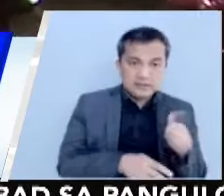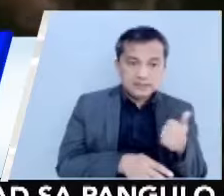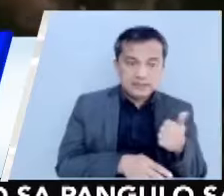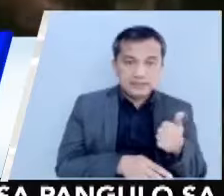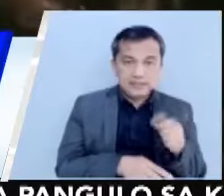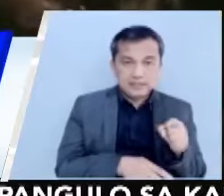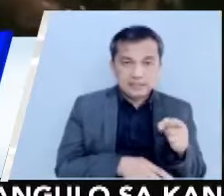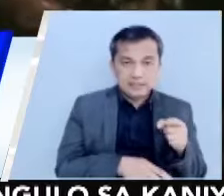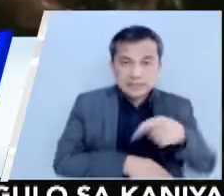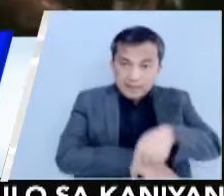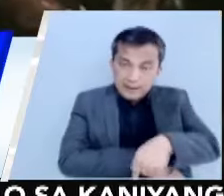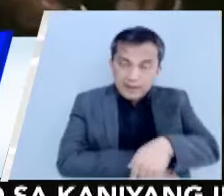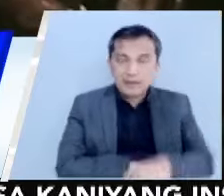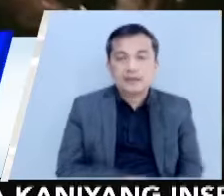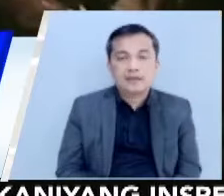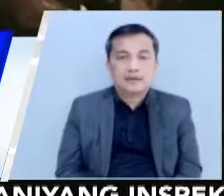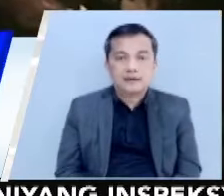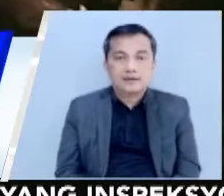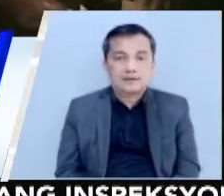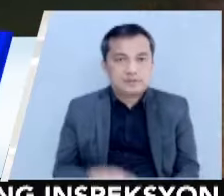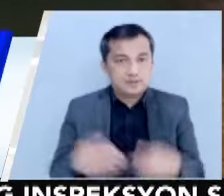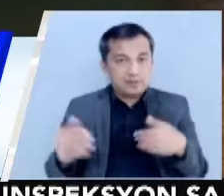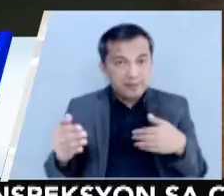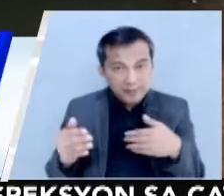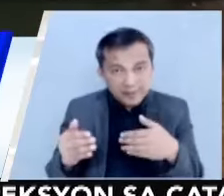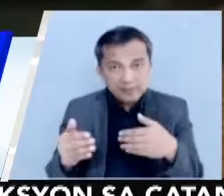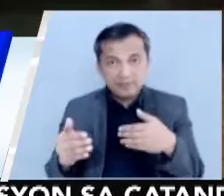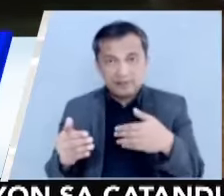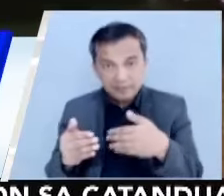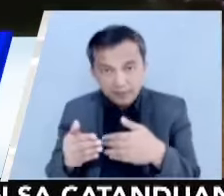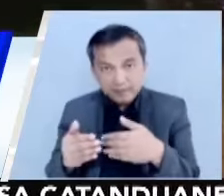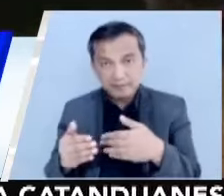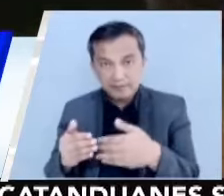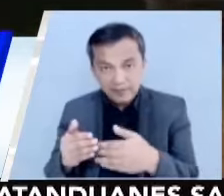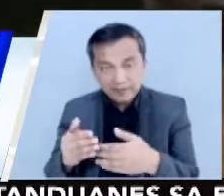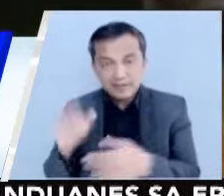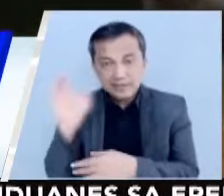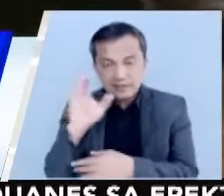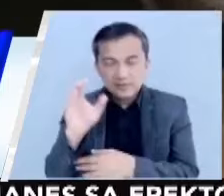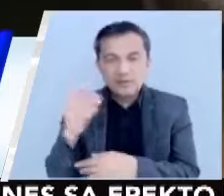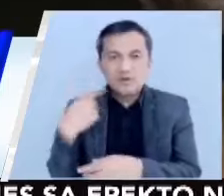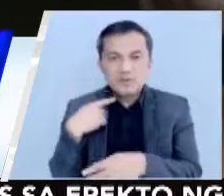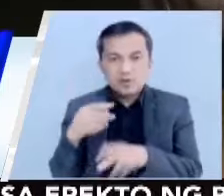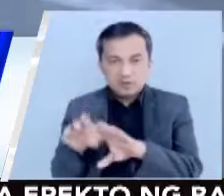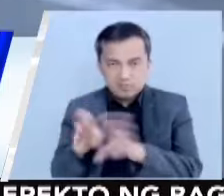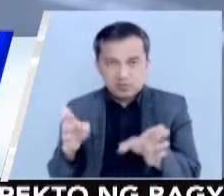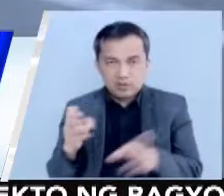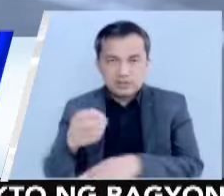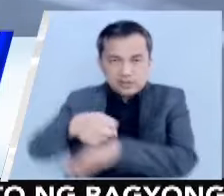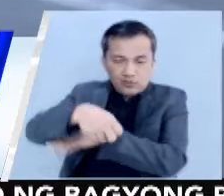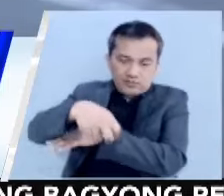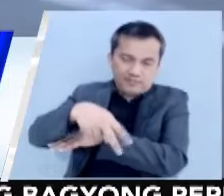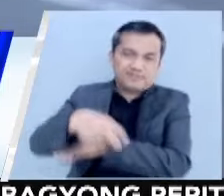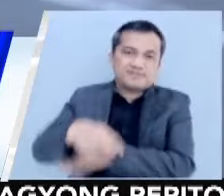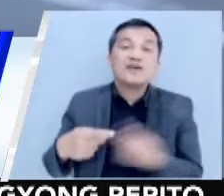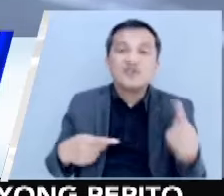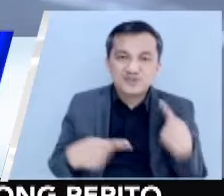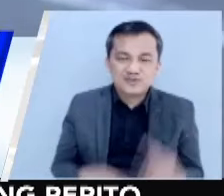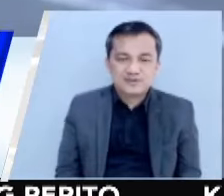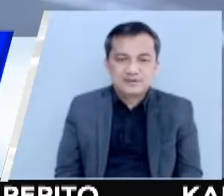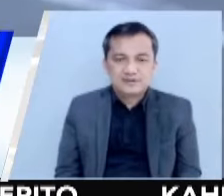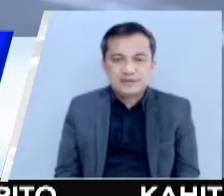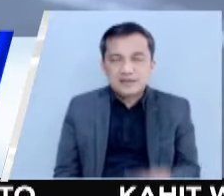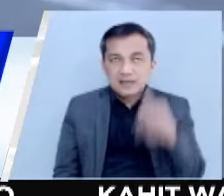gabi. At habang papalapit ang Pasko, merong bukas hanggang alas 12 ng hating gabi. Yesterday po, kagabi at